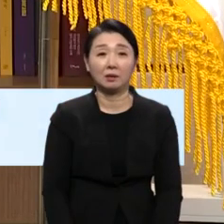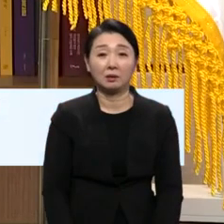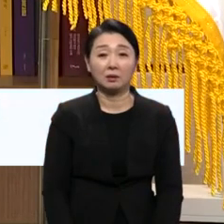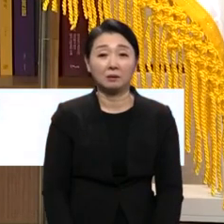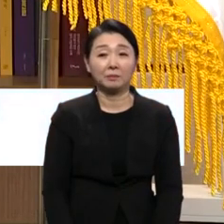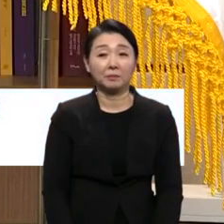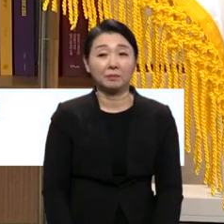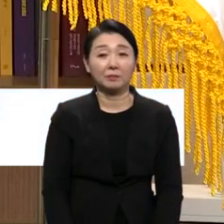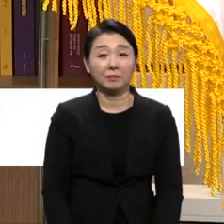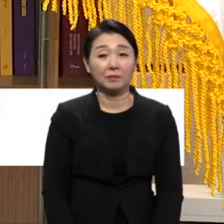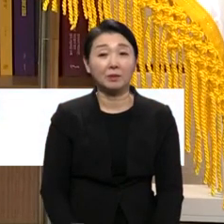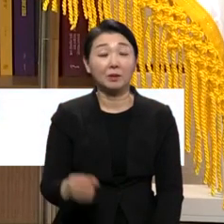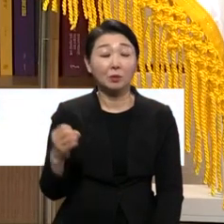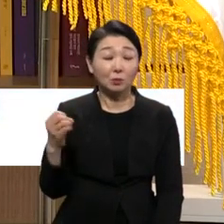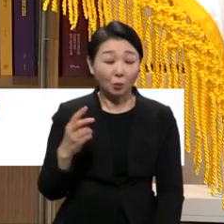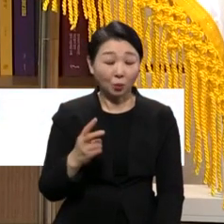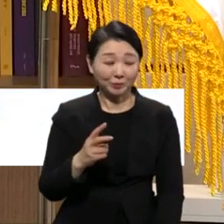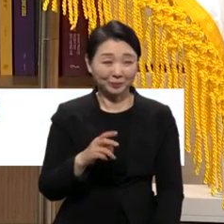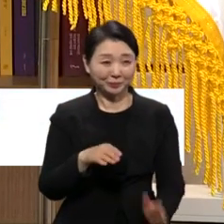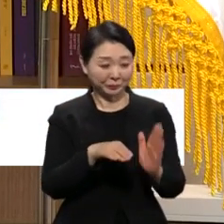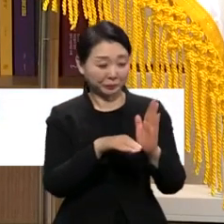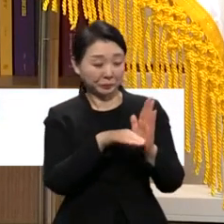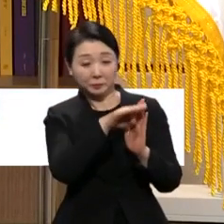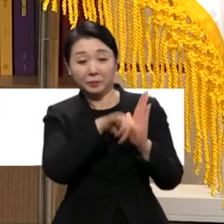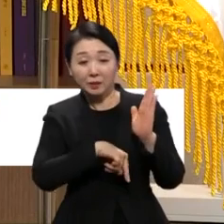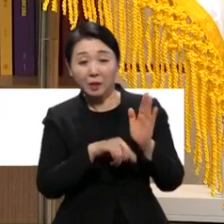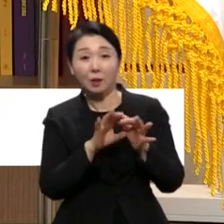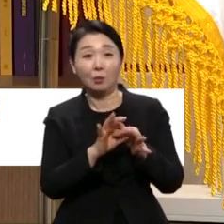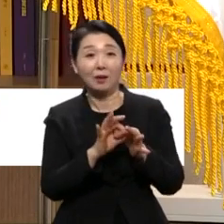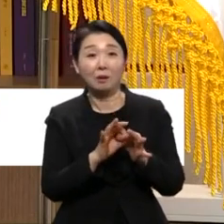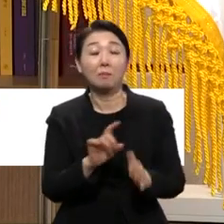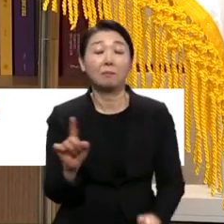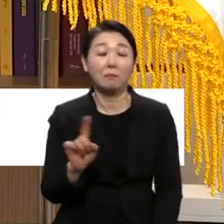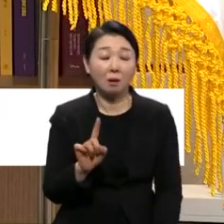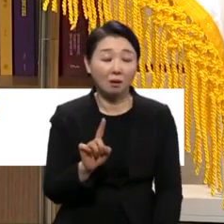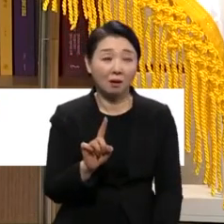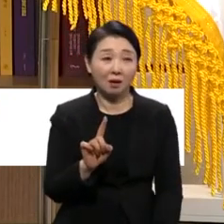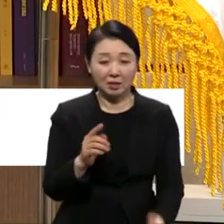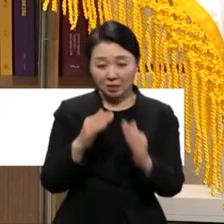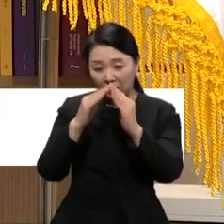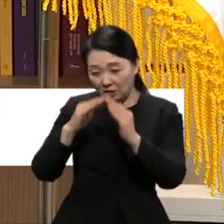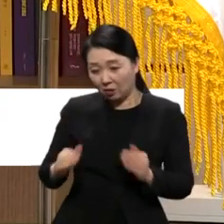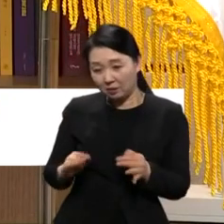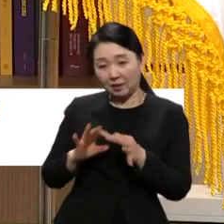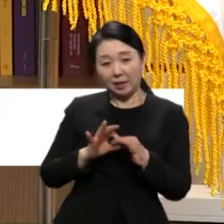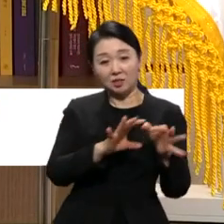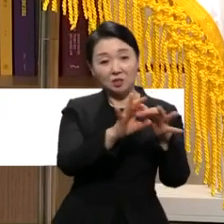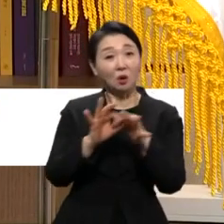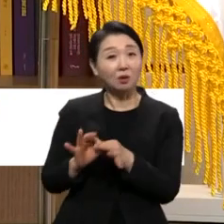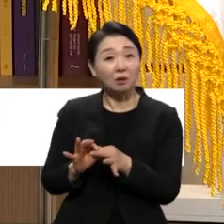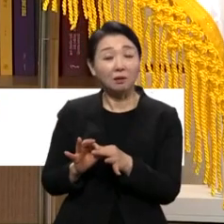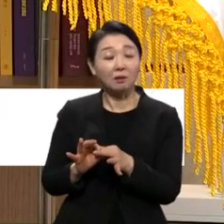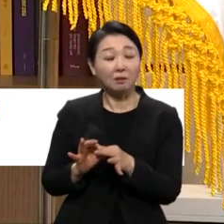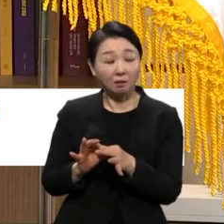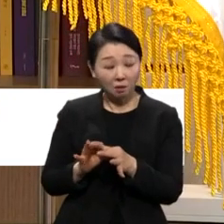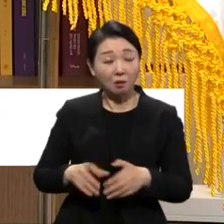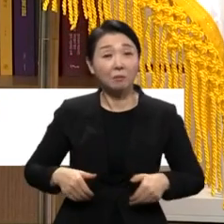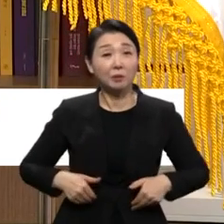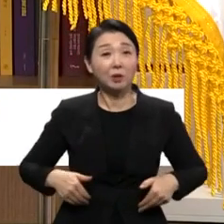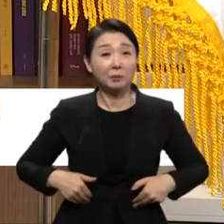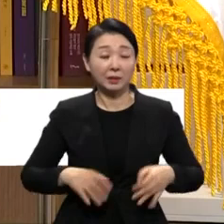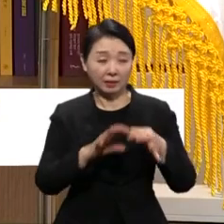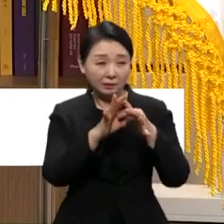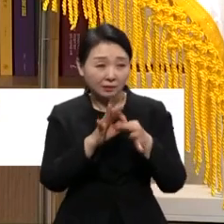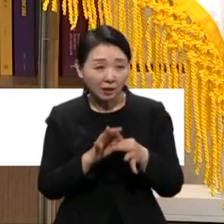남북권 관광벨트 사업을 통해서 부울경뿐만이 아니라 호남까지 연결을 하는 이런 광역 그 벨트 사업을